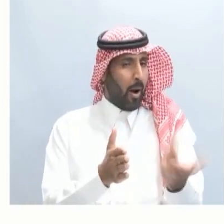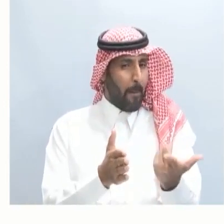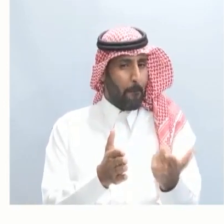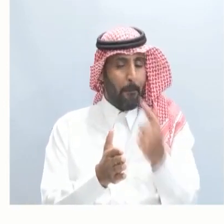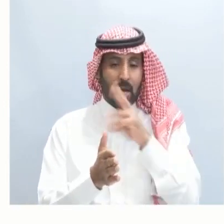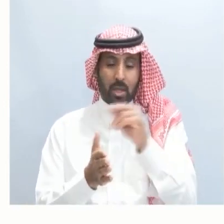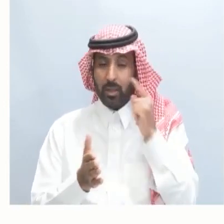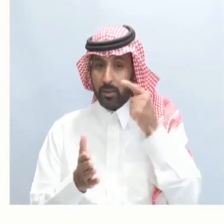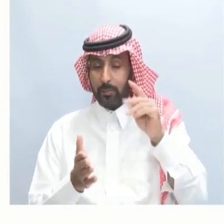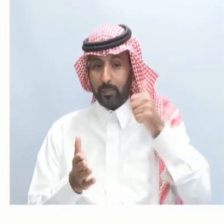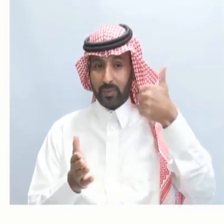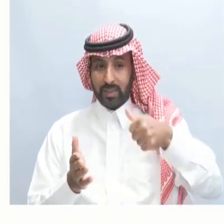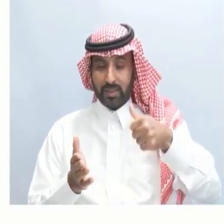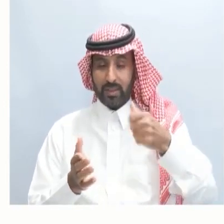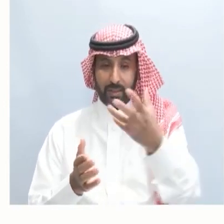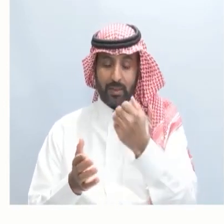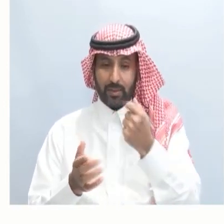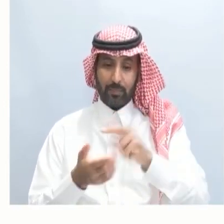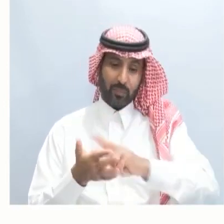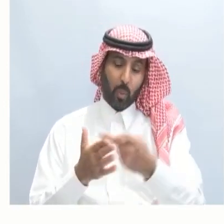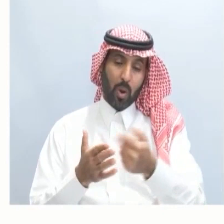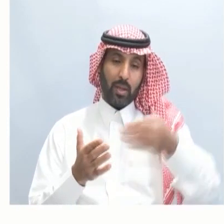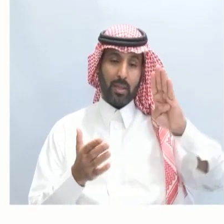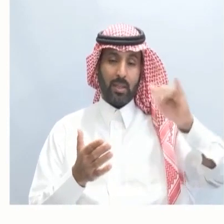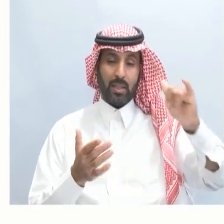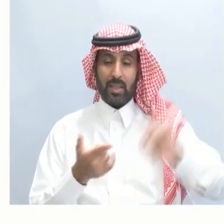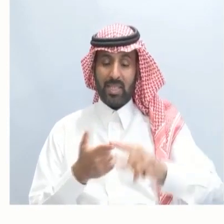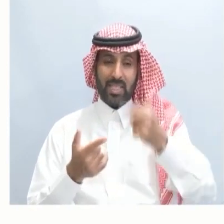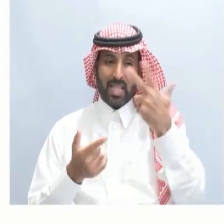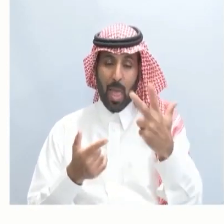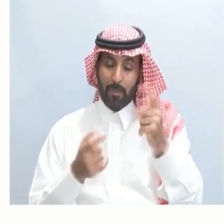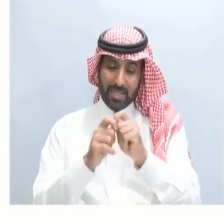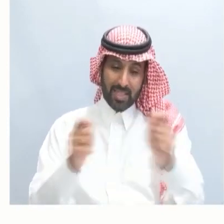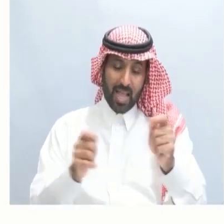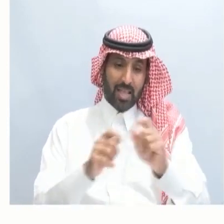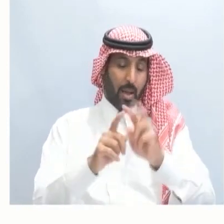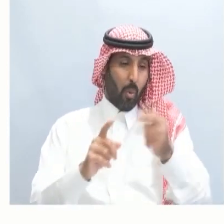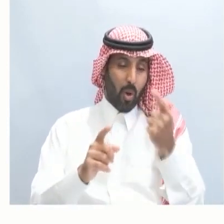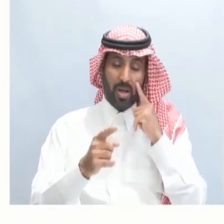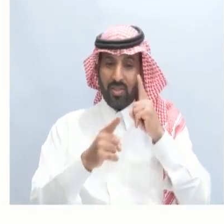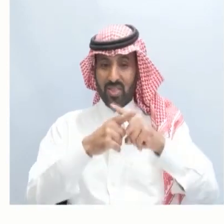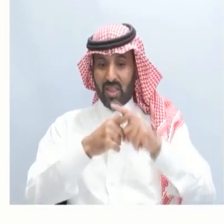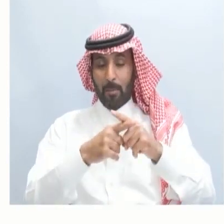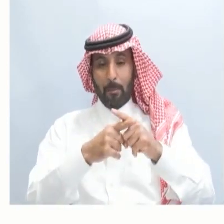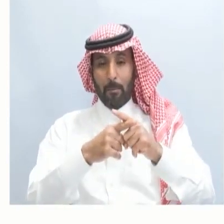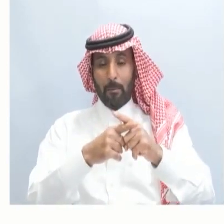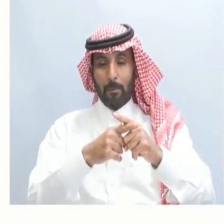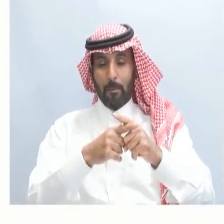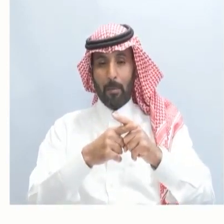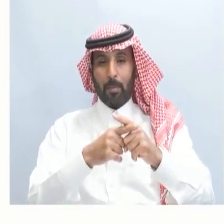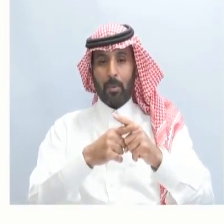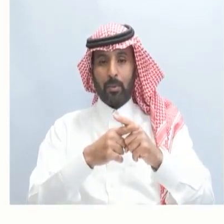الاسلوب شايف 60 ناخذها بالكيلوغرام شايف س ناخذها بالمتر اضربهم في بعض